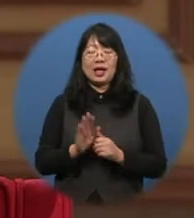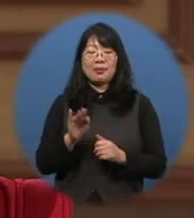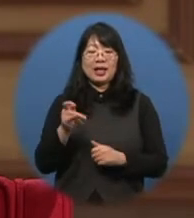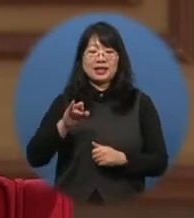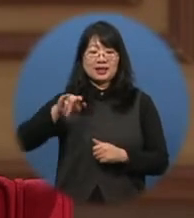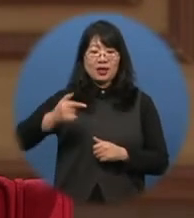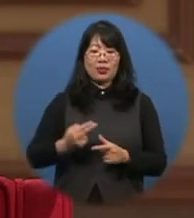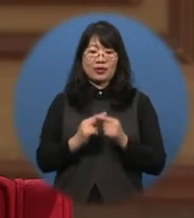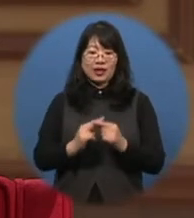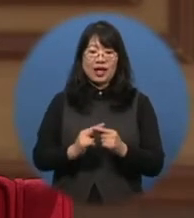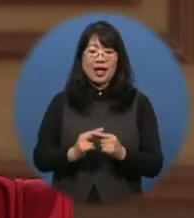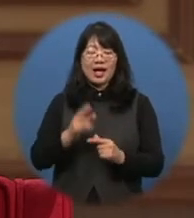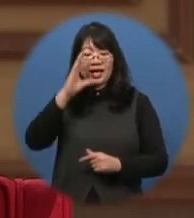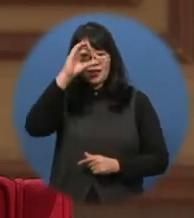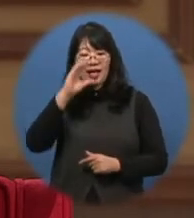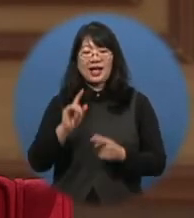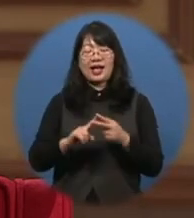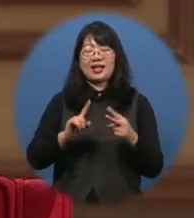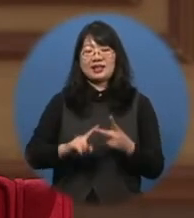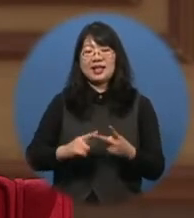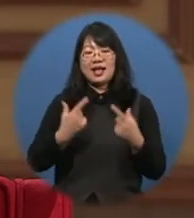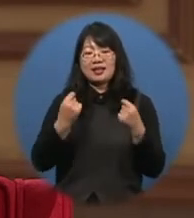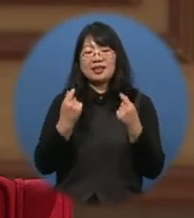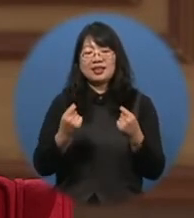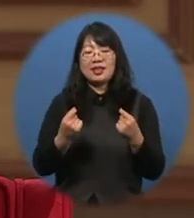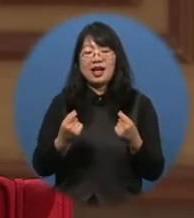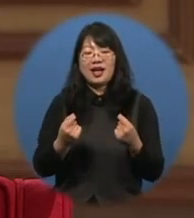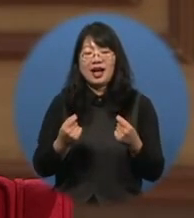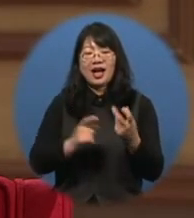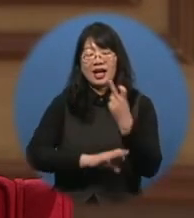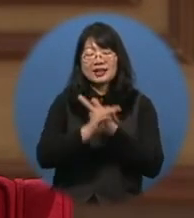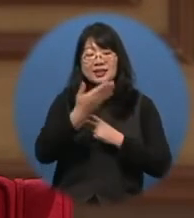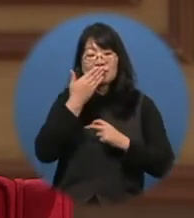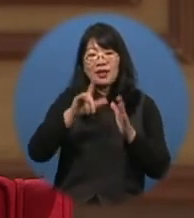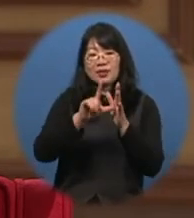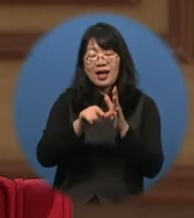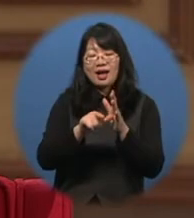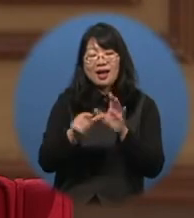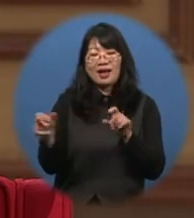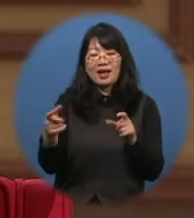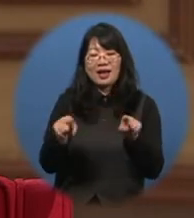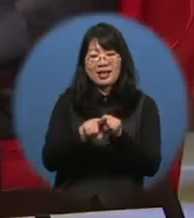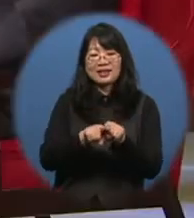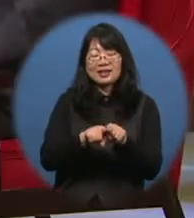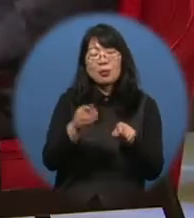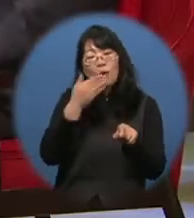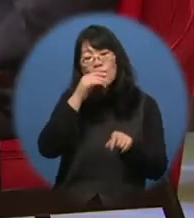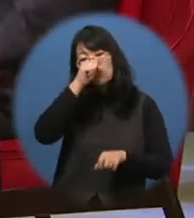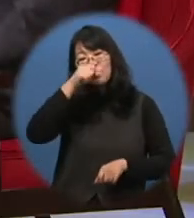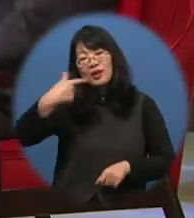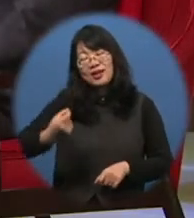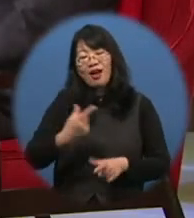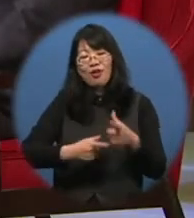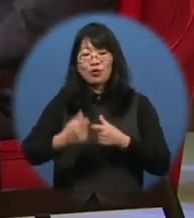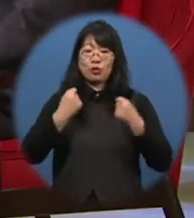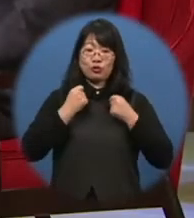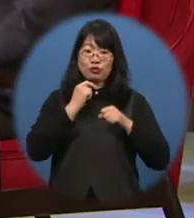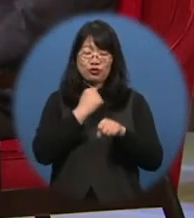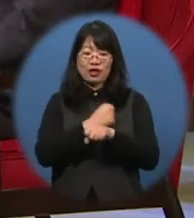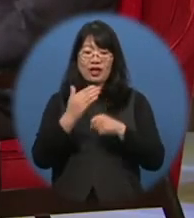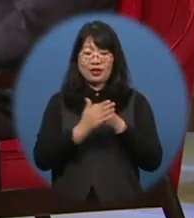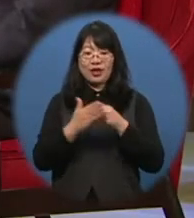베이컨과 계란 후라이라든가 이런 것들을 아침 식사에 곁들이면 좋지 않겠냐. 더 든든해지니까.